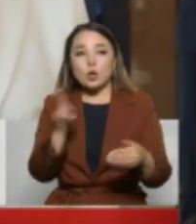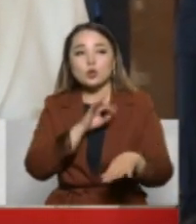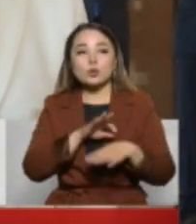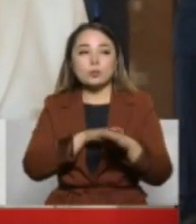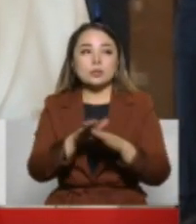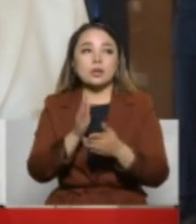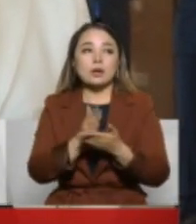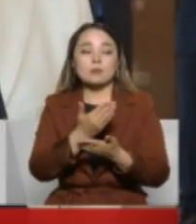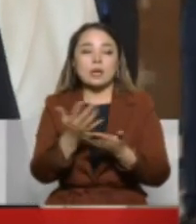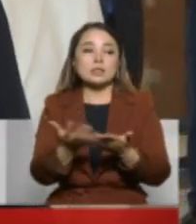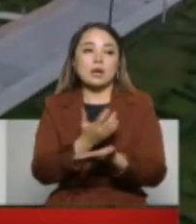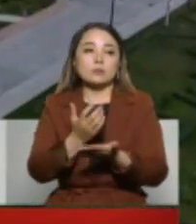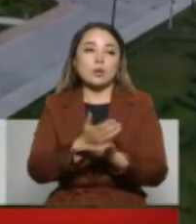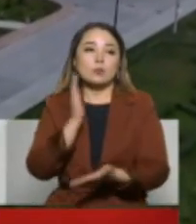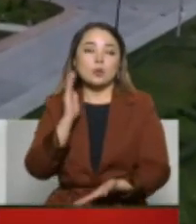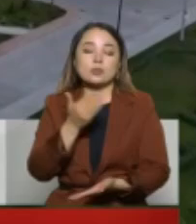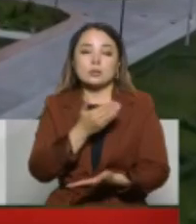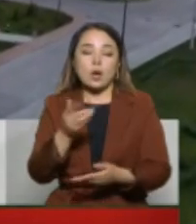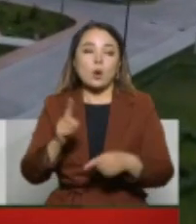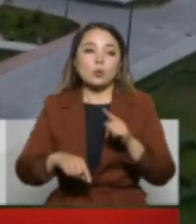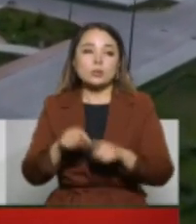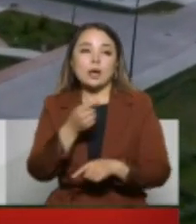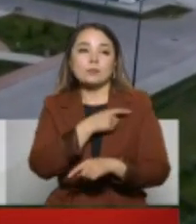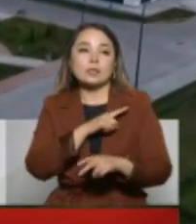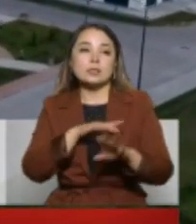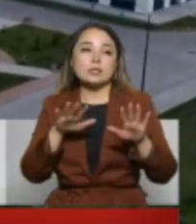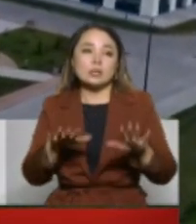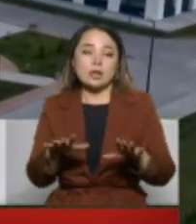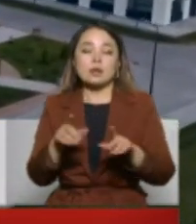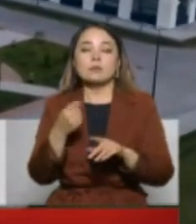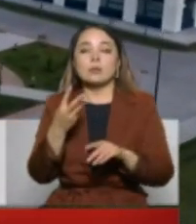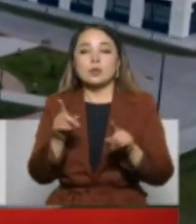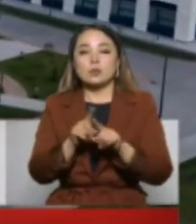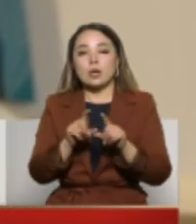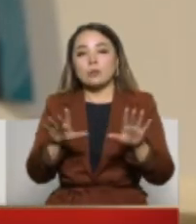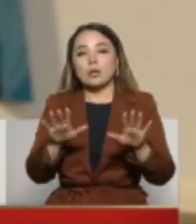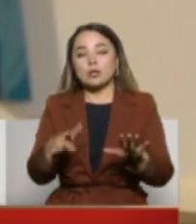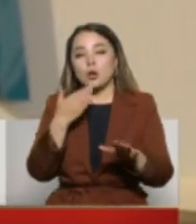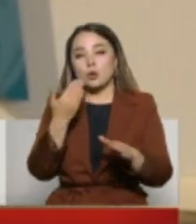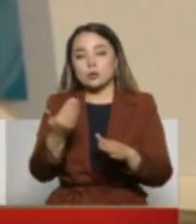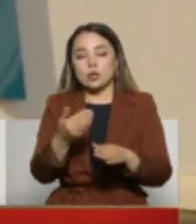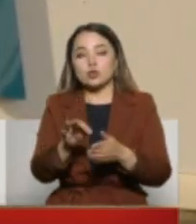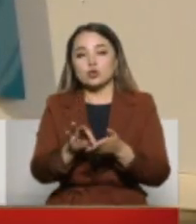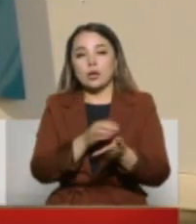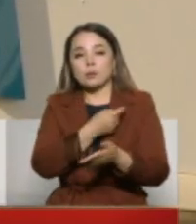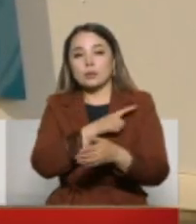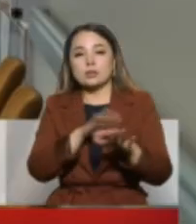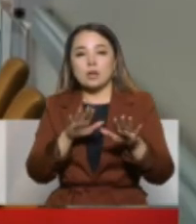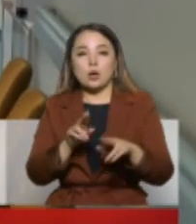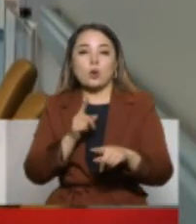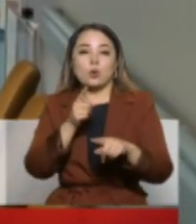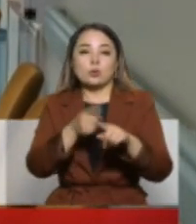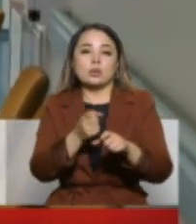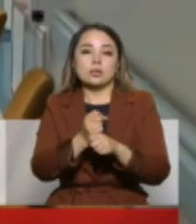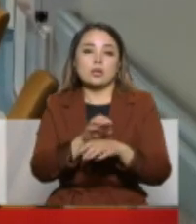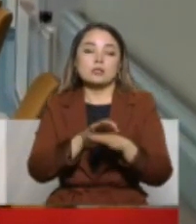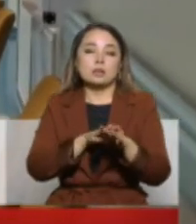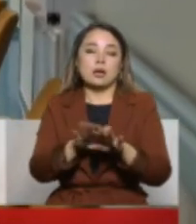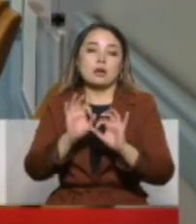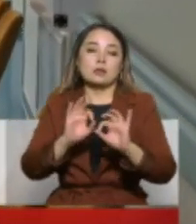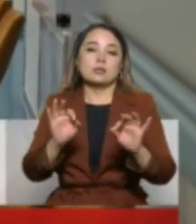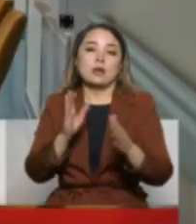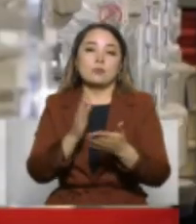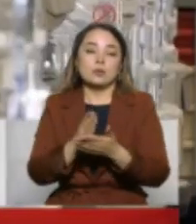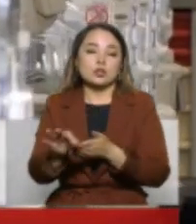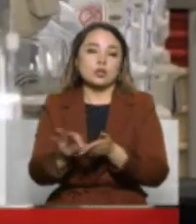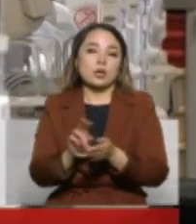жерде табысты бола берсін. Отандық медицинадағы тағы бір бірегей мекеме ұлттық шұғыл медицинаны үйлестіру орталығы. Ата айтып тұрғандай,